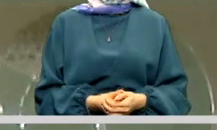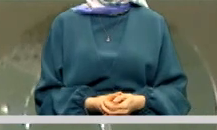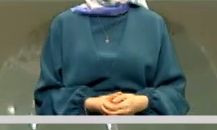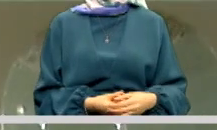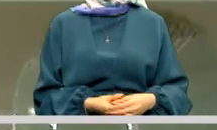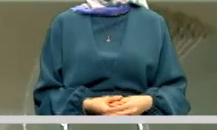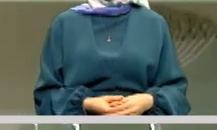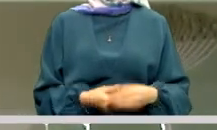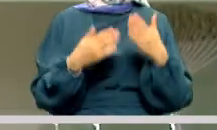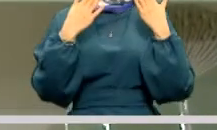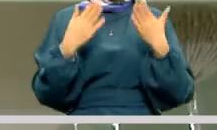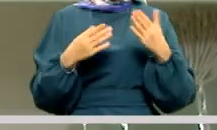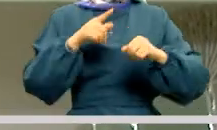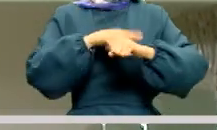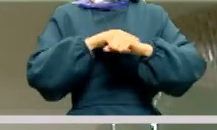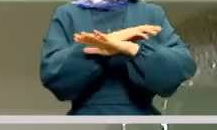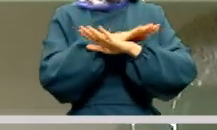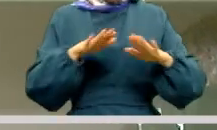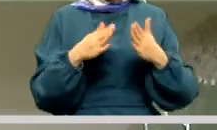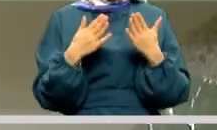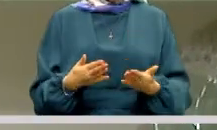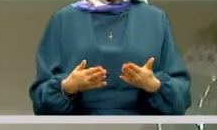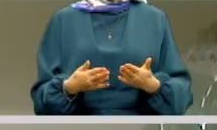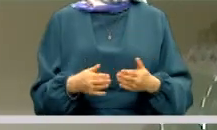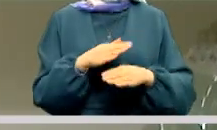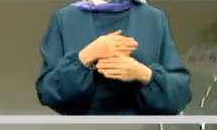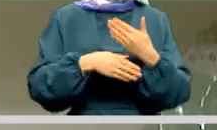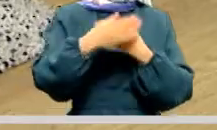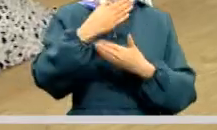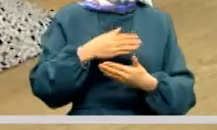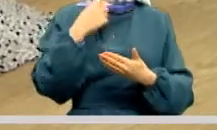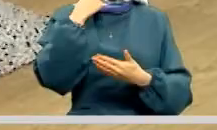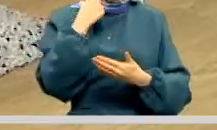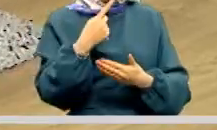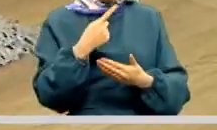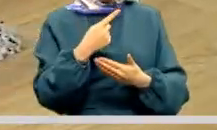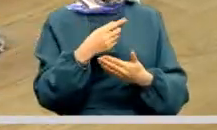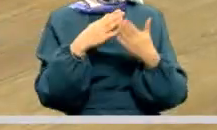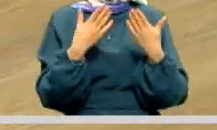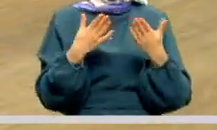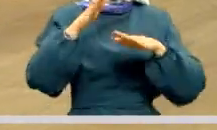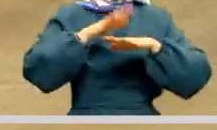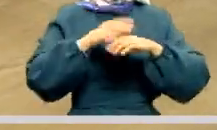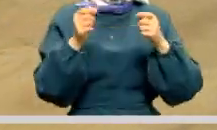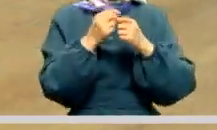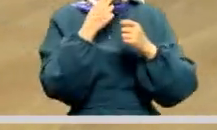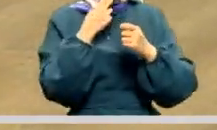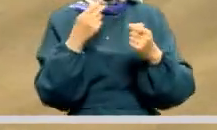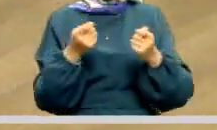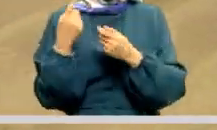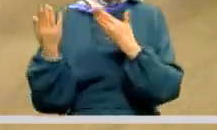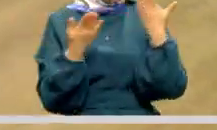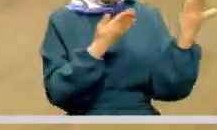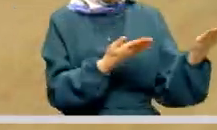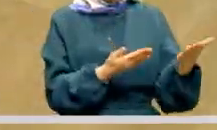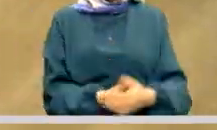tekrar teşekkürler Sağ olun Evet efendim süremizin sonuna geldik ama tabii ki kapatmadan önce hemen geçelim bakalım neler yapıyor Behice Hanım Bugün bizim için güzel bir yemek